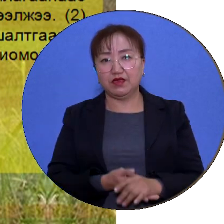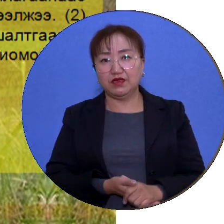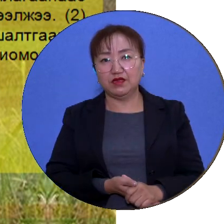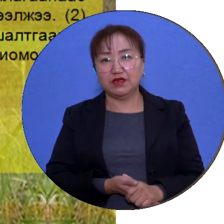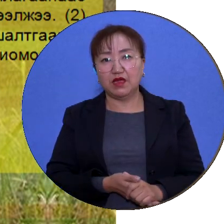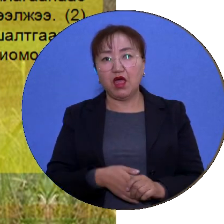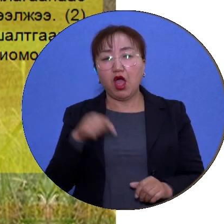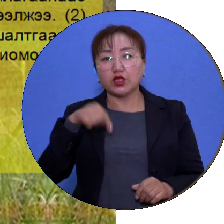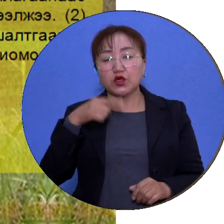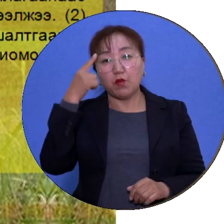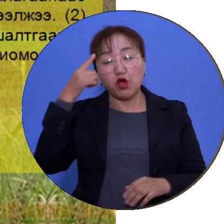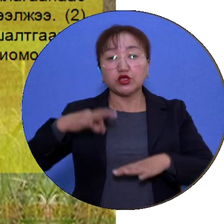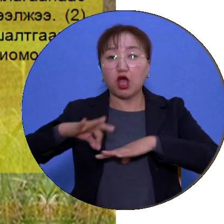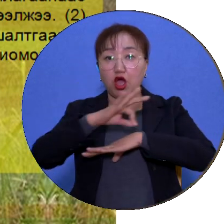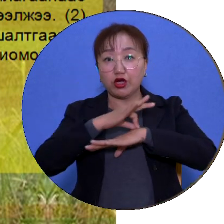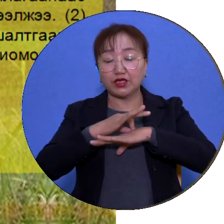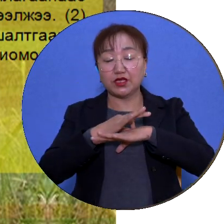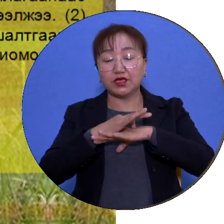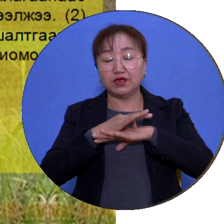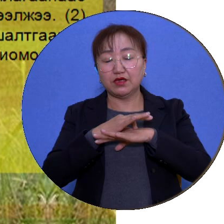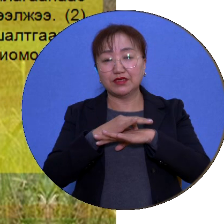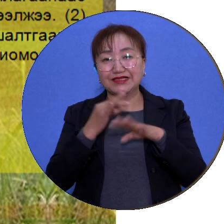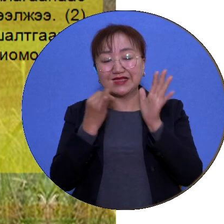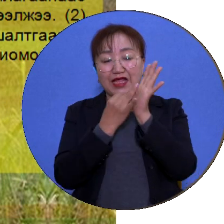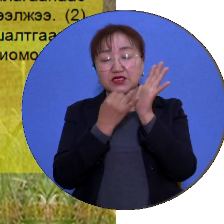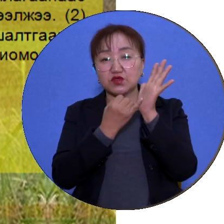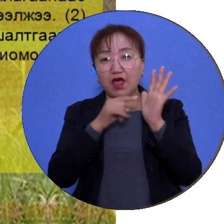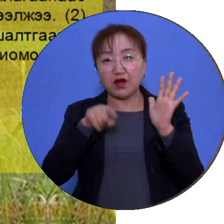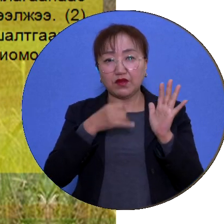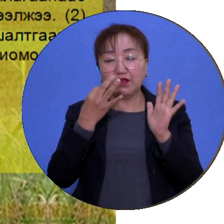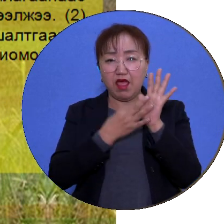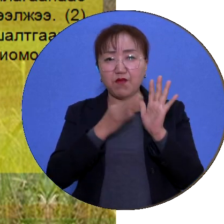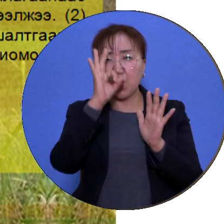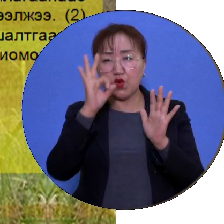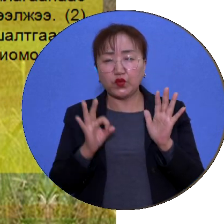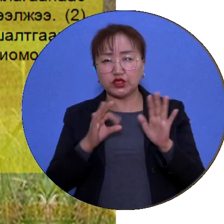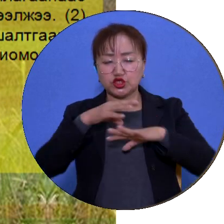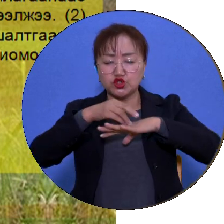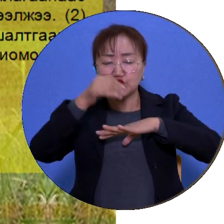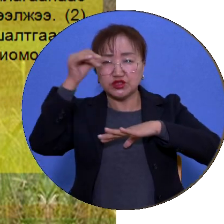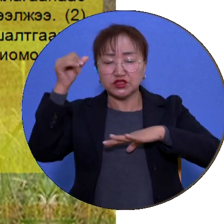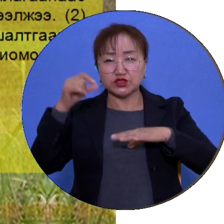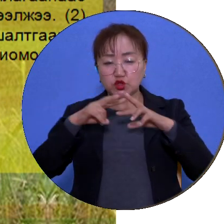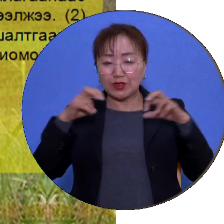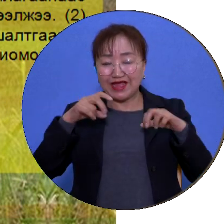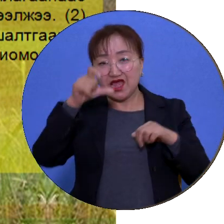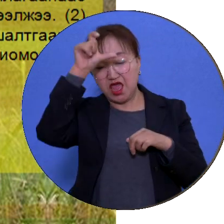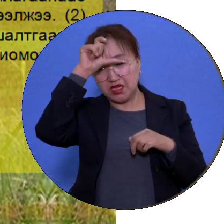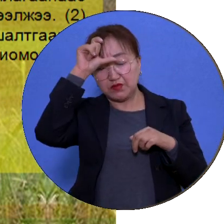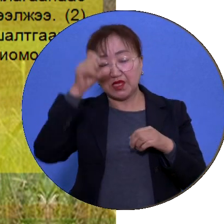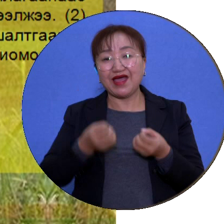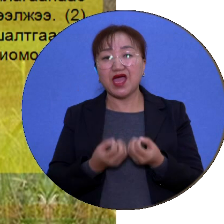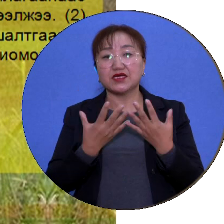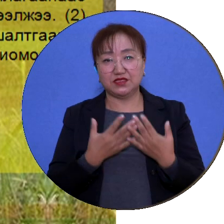ནགུགས སྤུལ གཁུགས